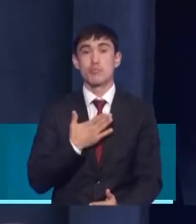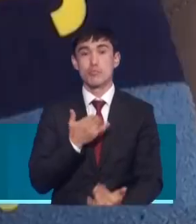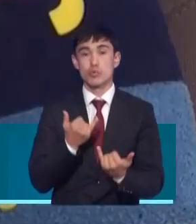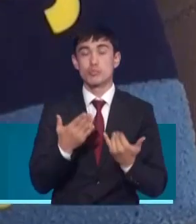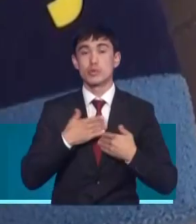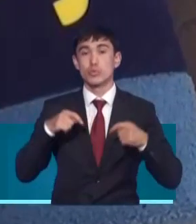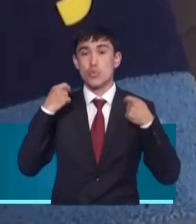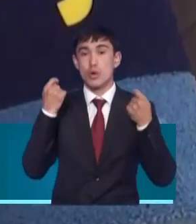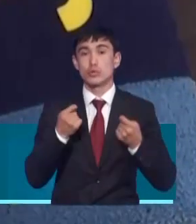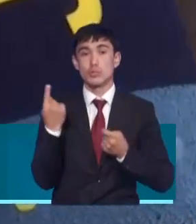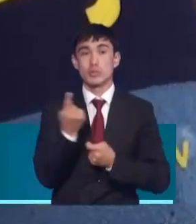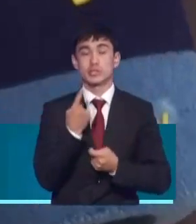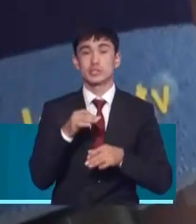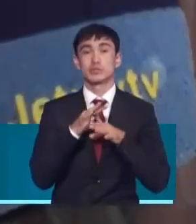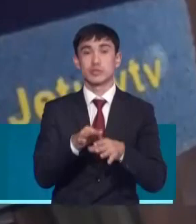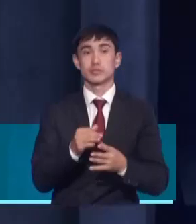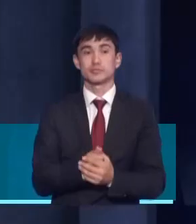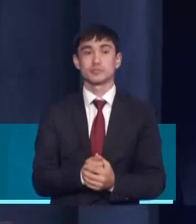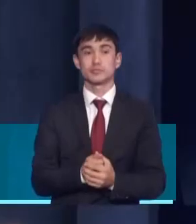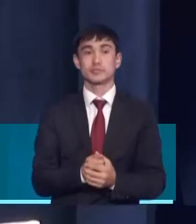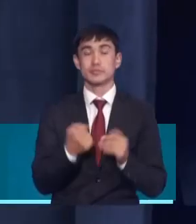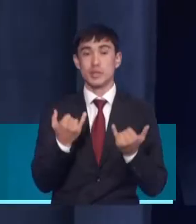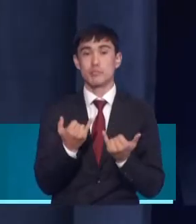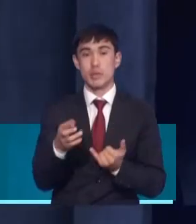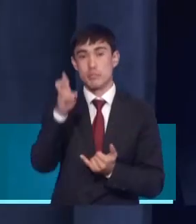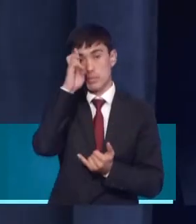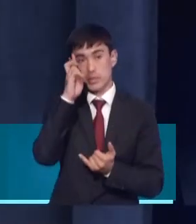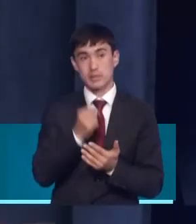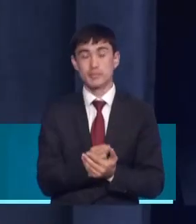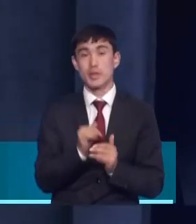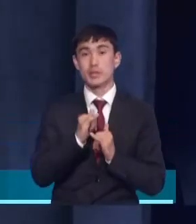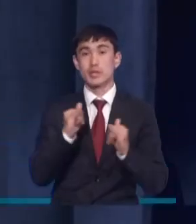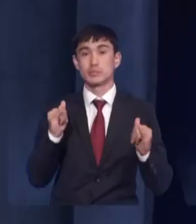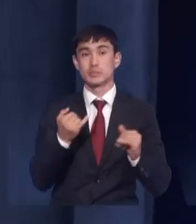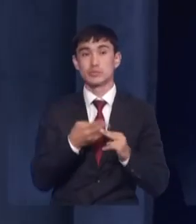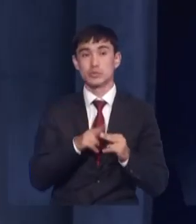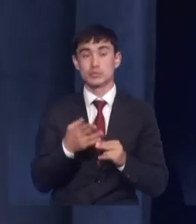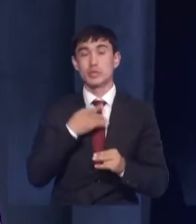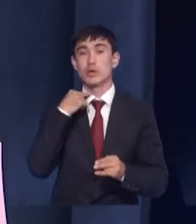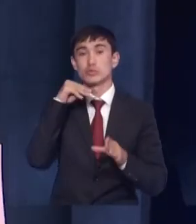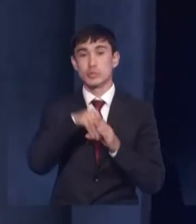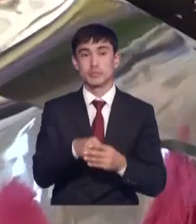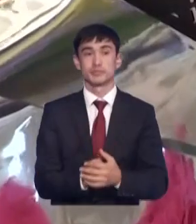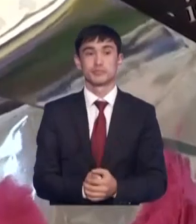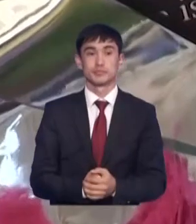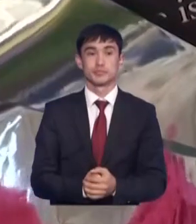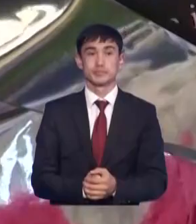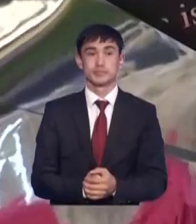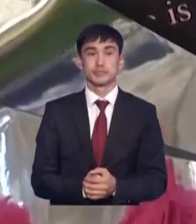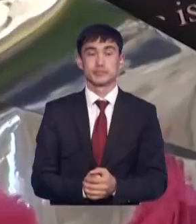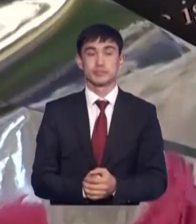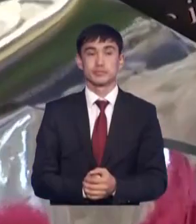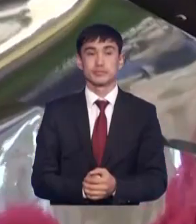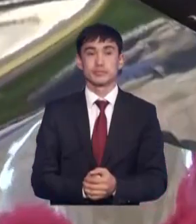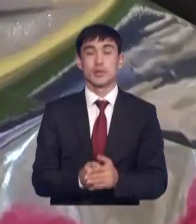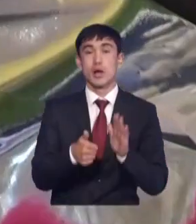күнім. Бірінші рет болып отыр ғой енді. Болашақта мен мемлекеттім енді. Дамысын, сол үшін дауыс бердім енді. Осы